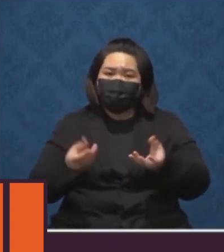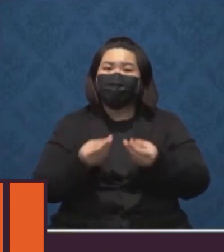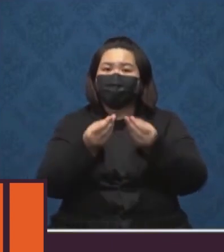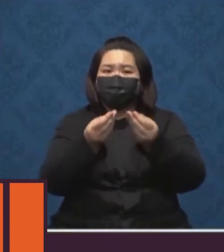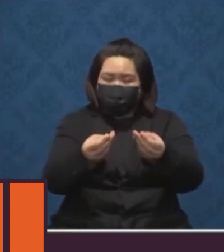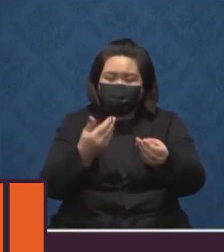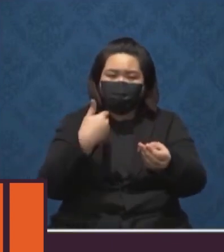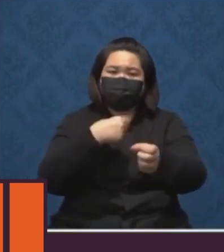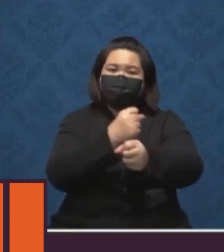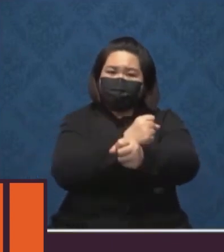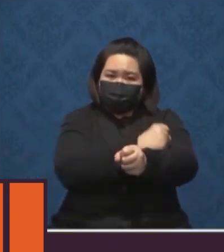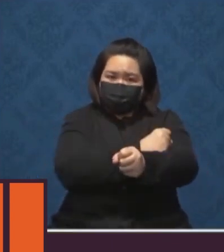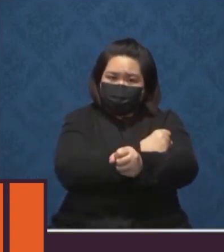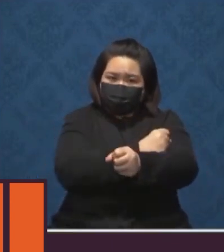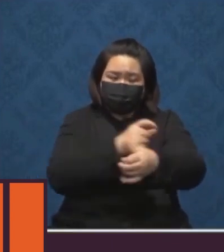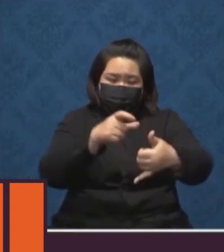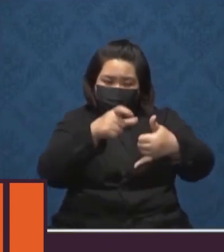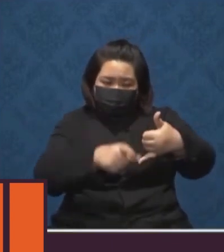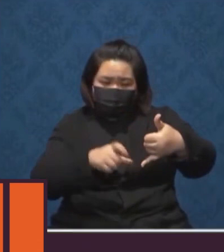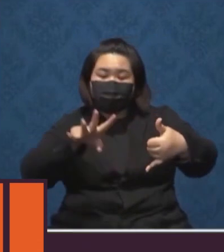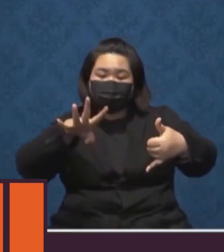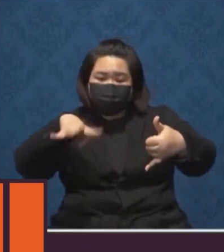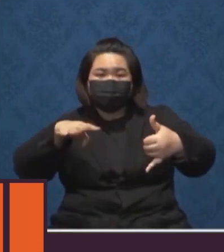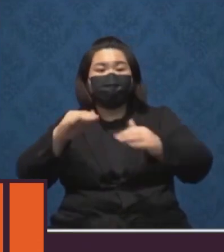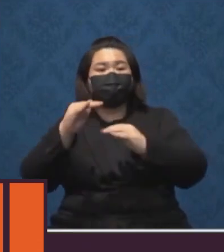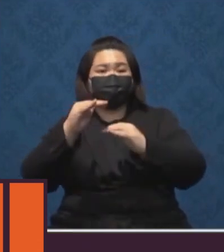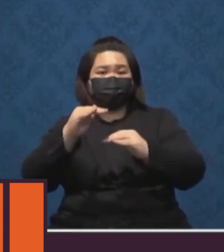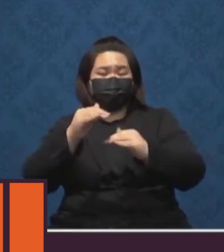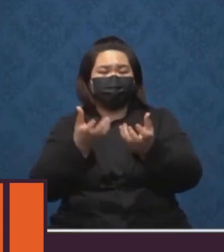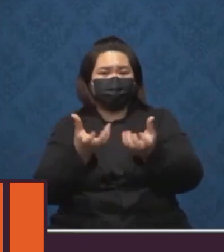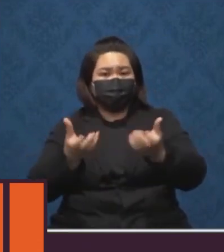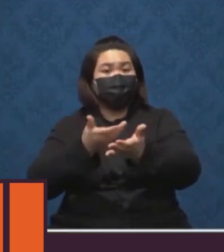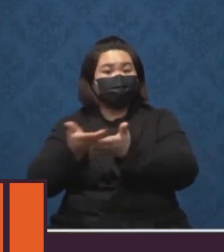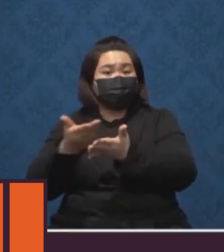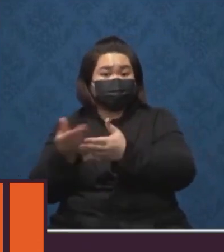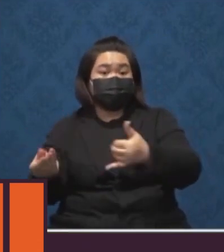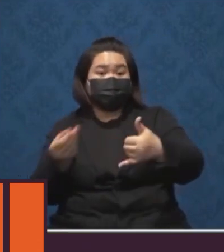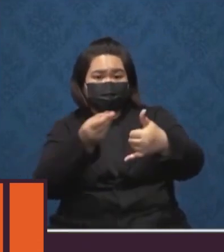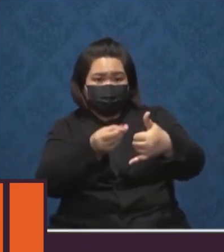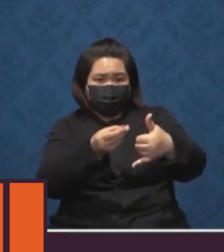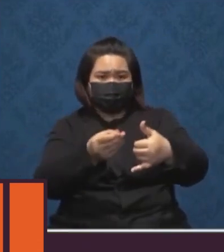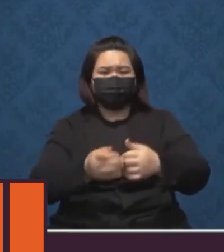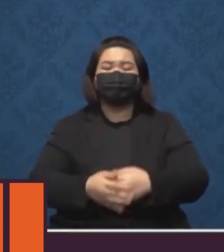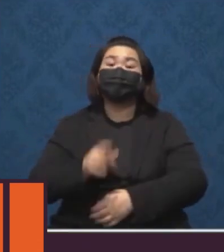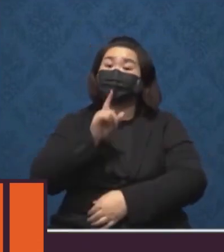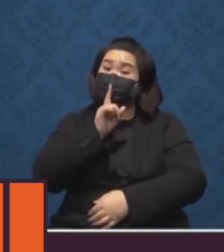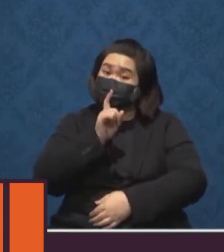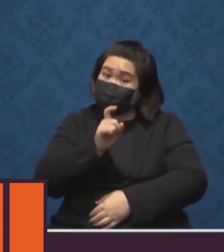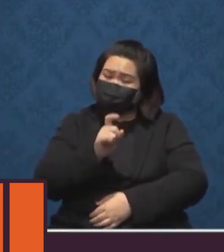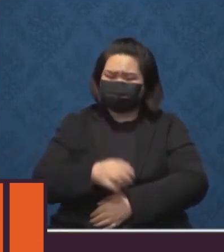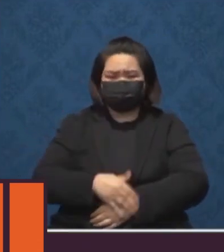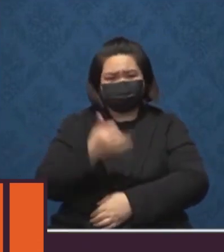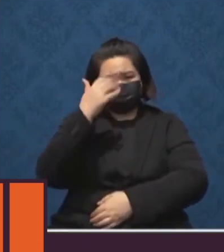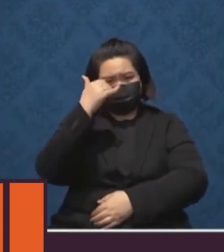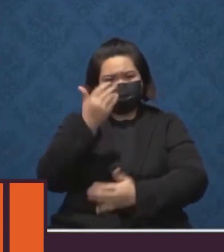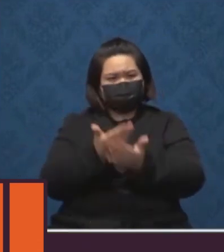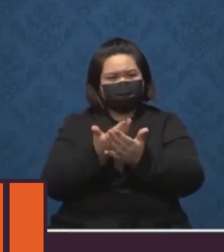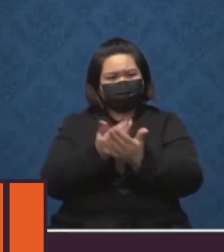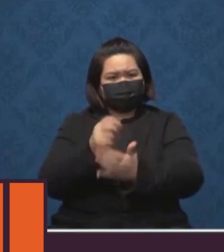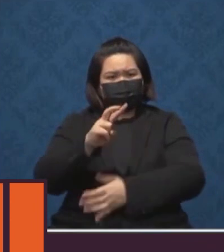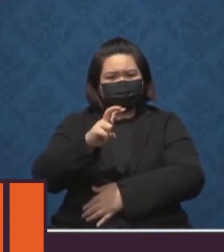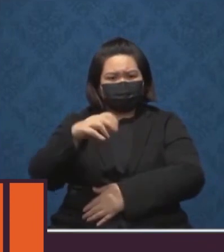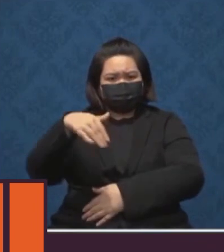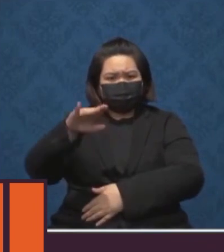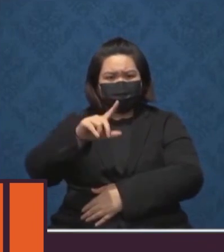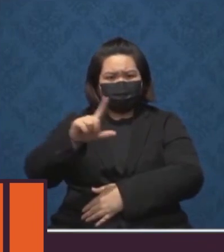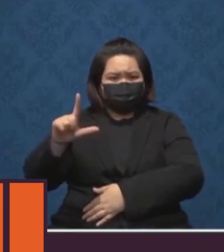ละกุมภาหรมไม่เกิน 4,000 บาต่คนท่านสงสัไครัว่าทำไมโงการนี้ถึงกลาของประมาณถึง 200 กวล้บาท